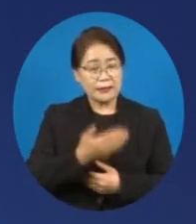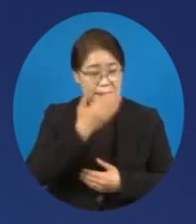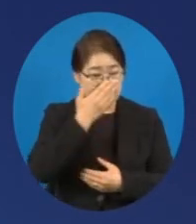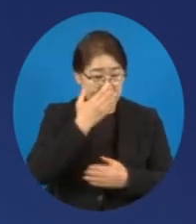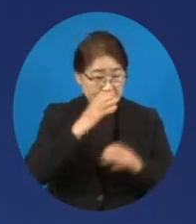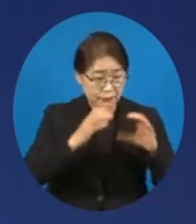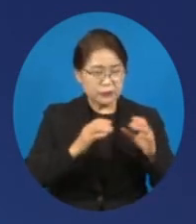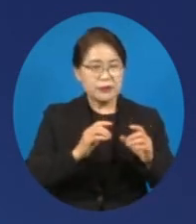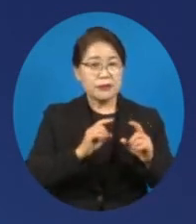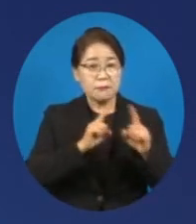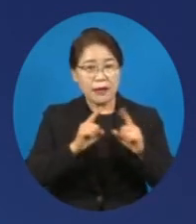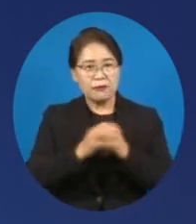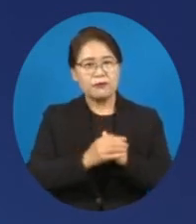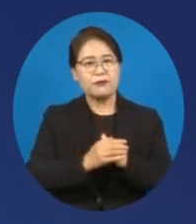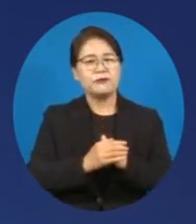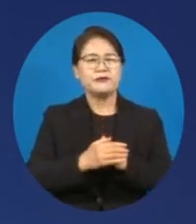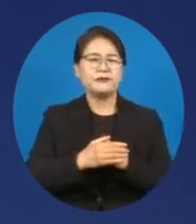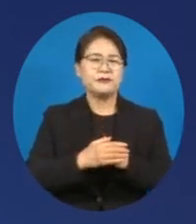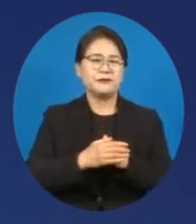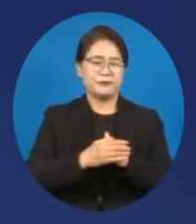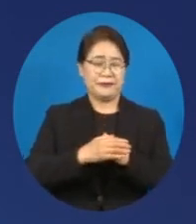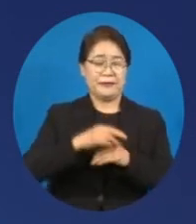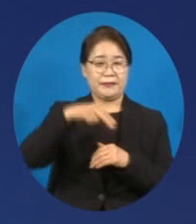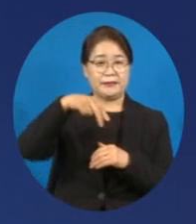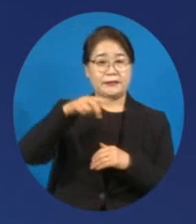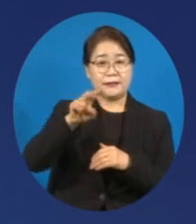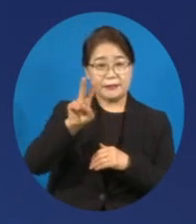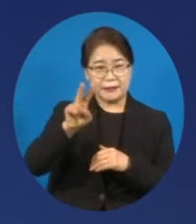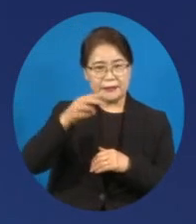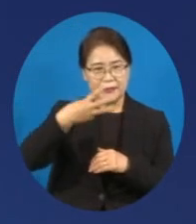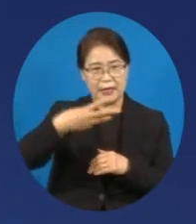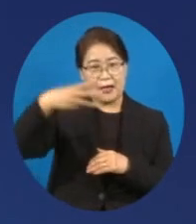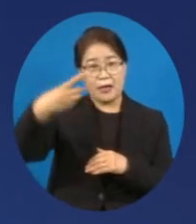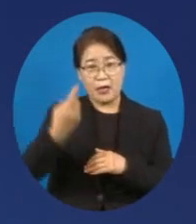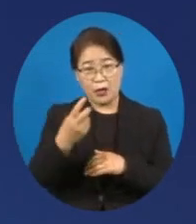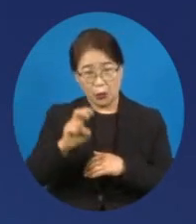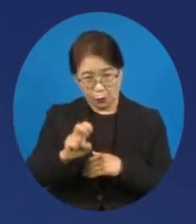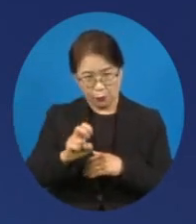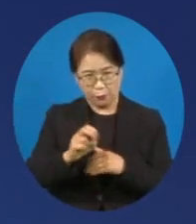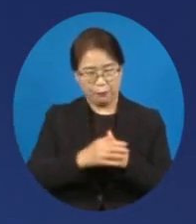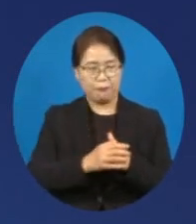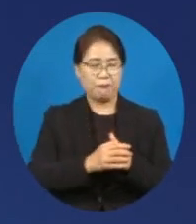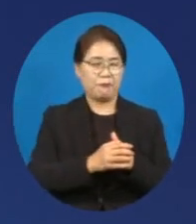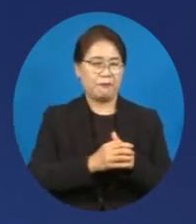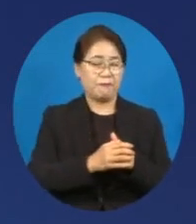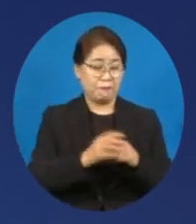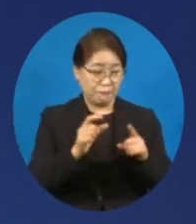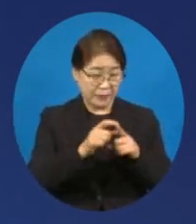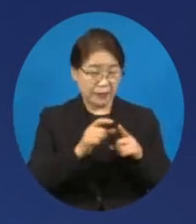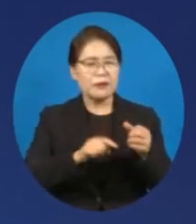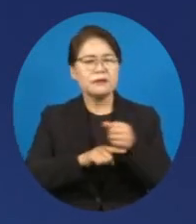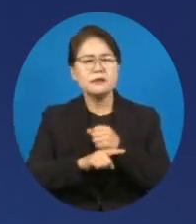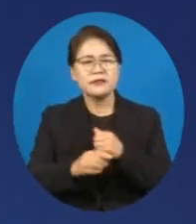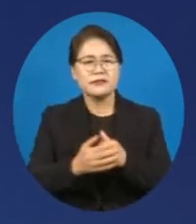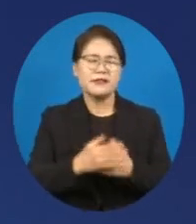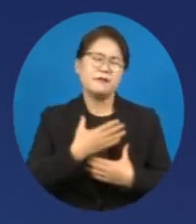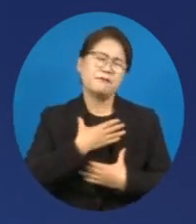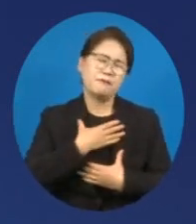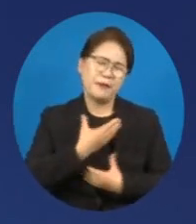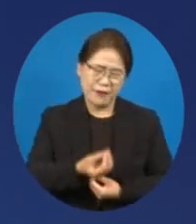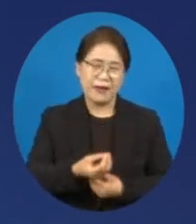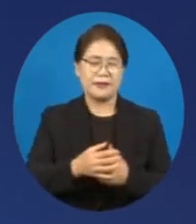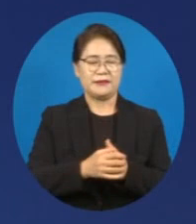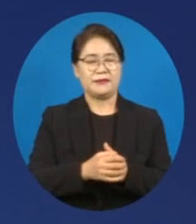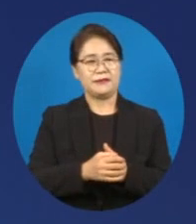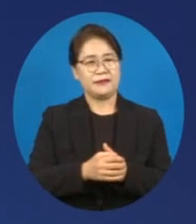뭐죠 샬롬 그 인사말이니까 우리 부활하신 주님도 제자들을 만났을 때에